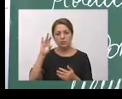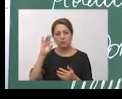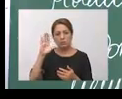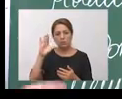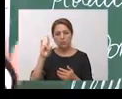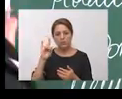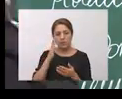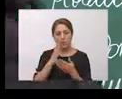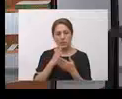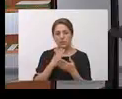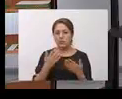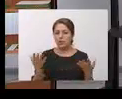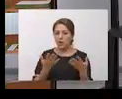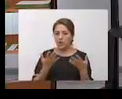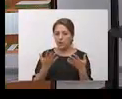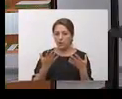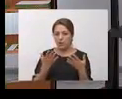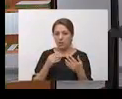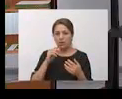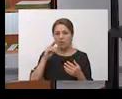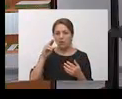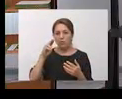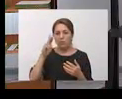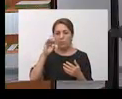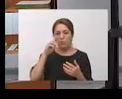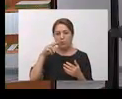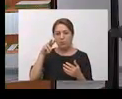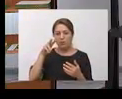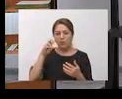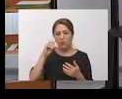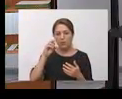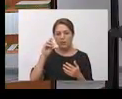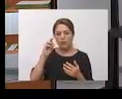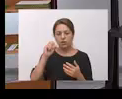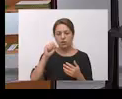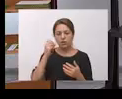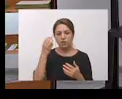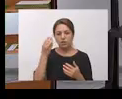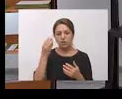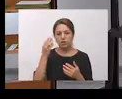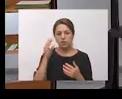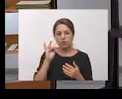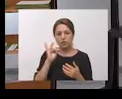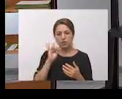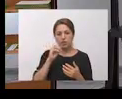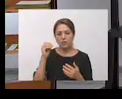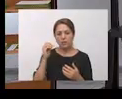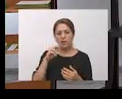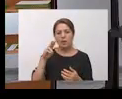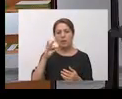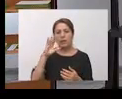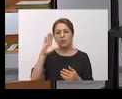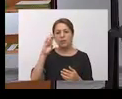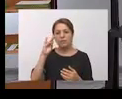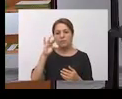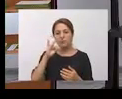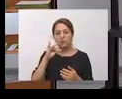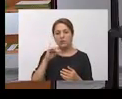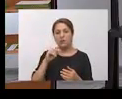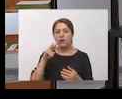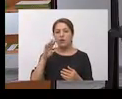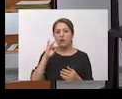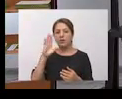Правильно, подлежащие ливни. Подчеркиваем одной чертой. Ливни что делают? Льют.